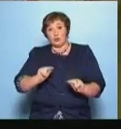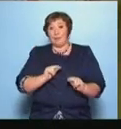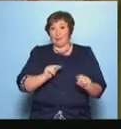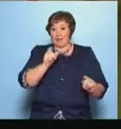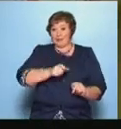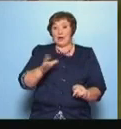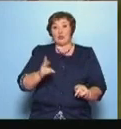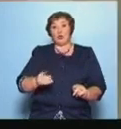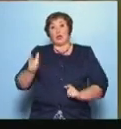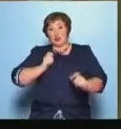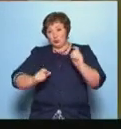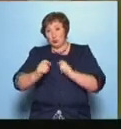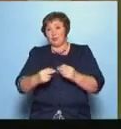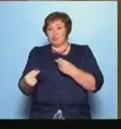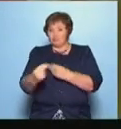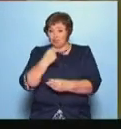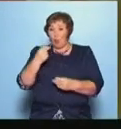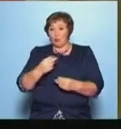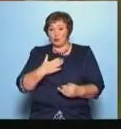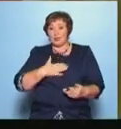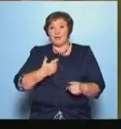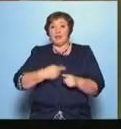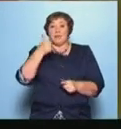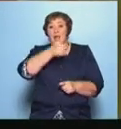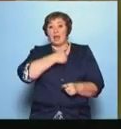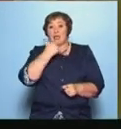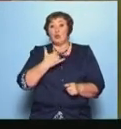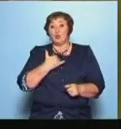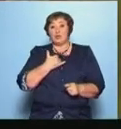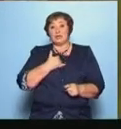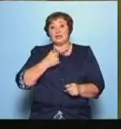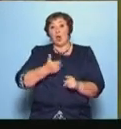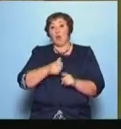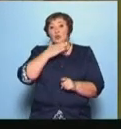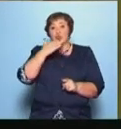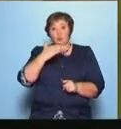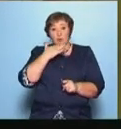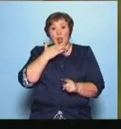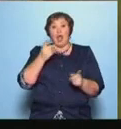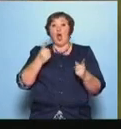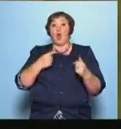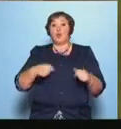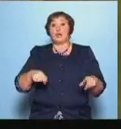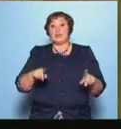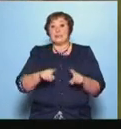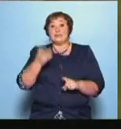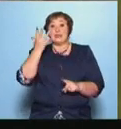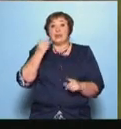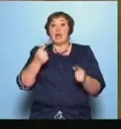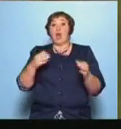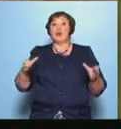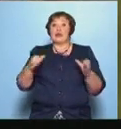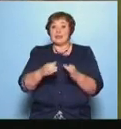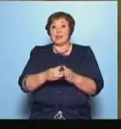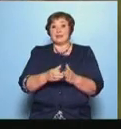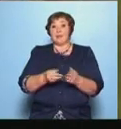и студенты нас начинают учить. Вот в этом году... В принципе, у нас идет очень много, во-первых, это организации, когда организация готова